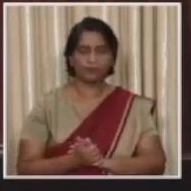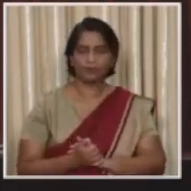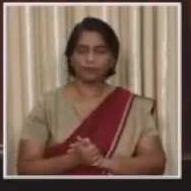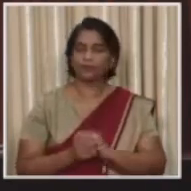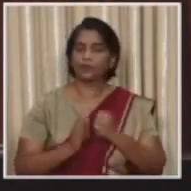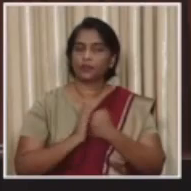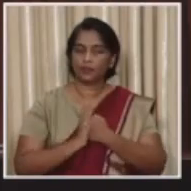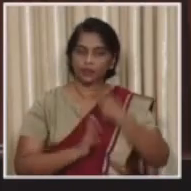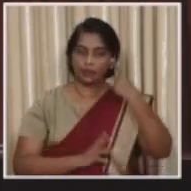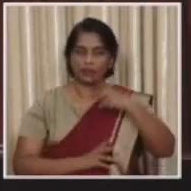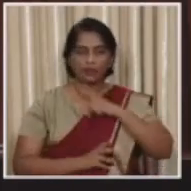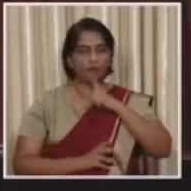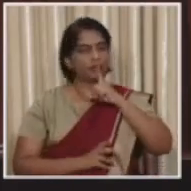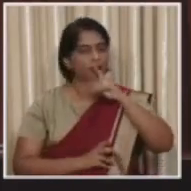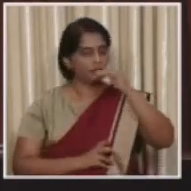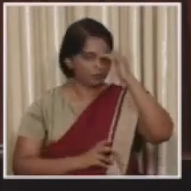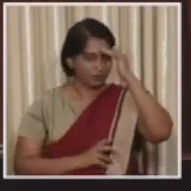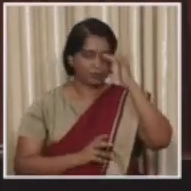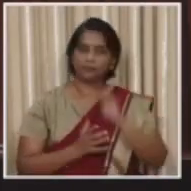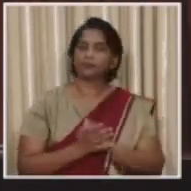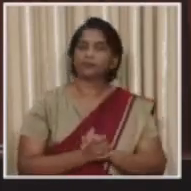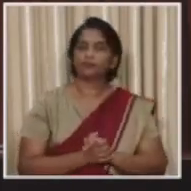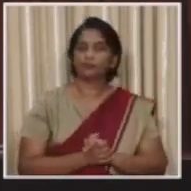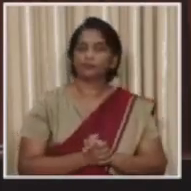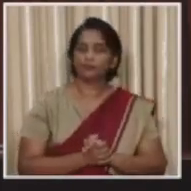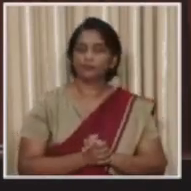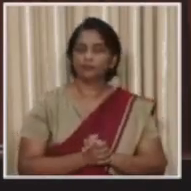Garu niyojya kathanayakathubani